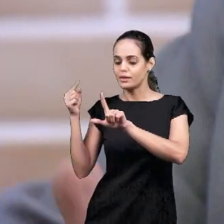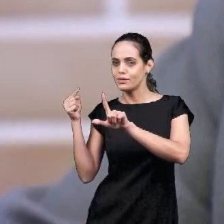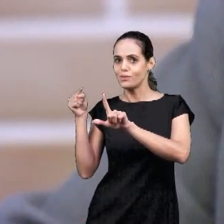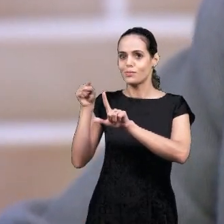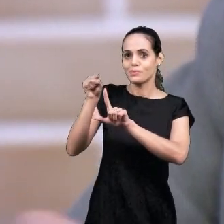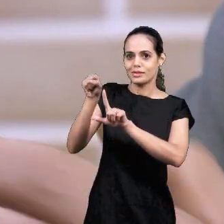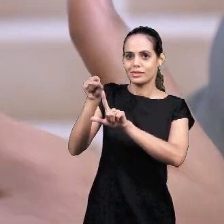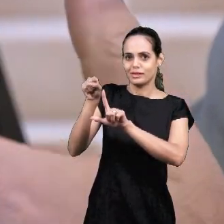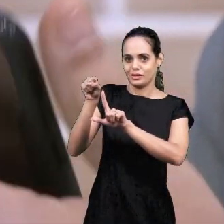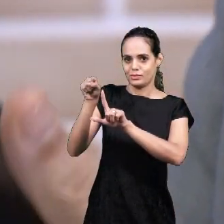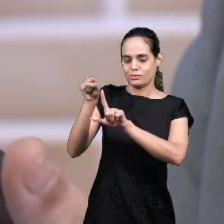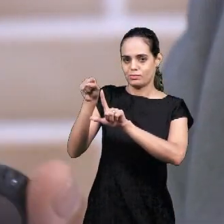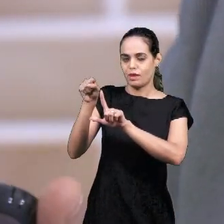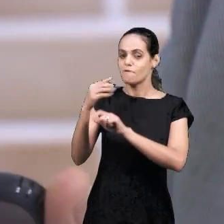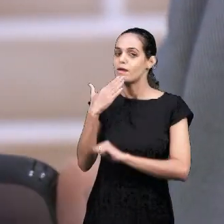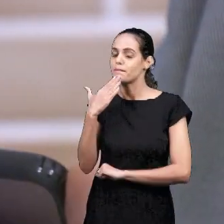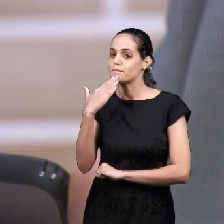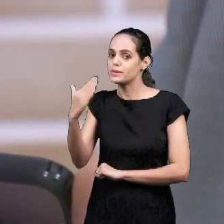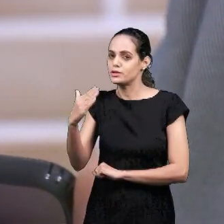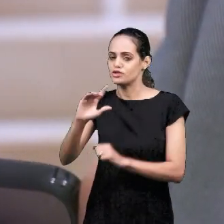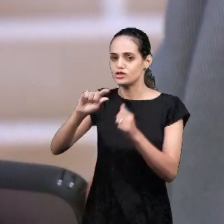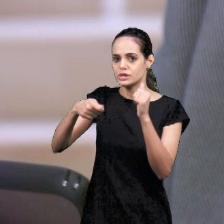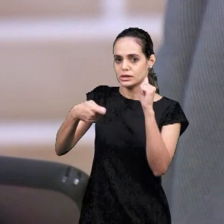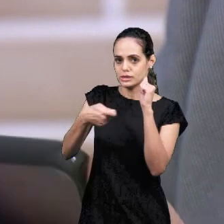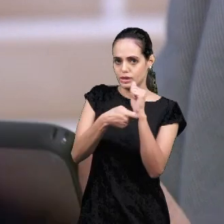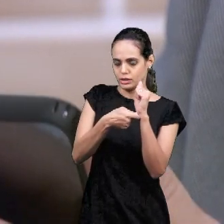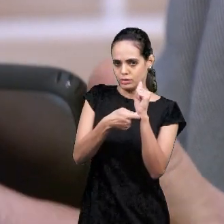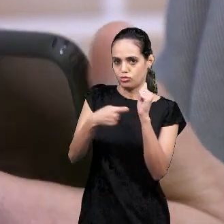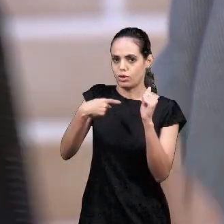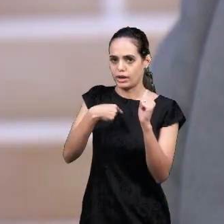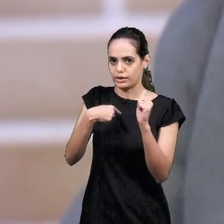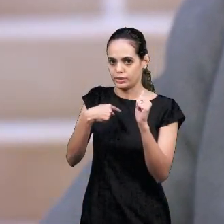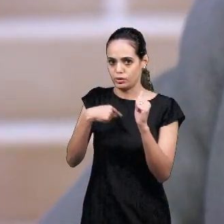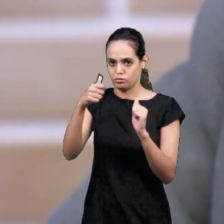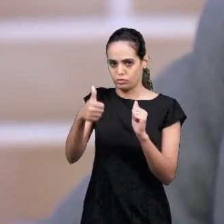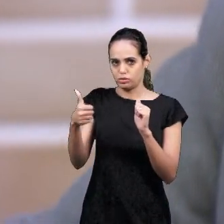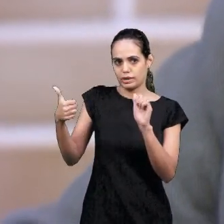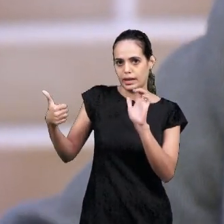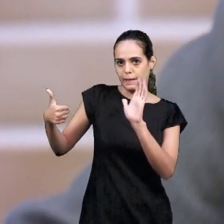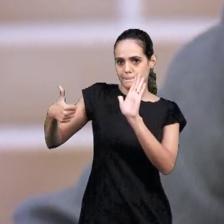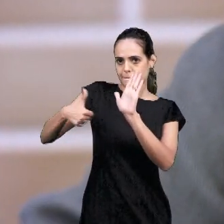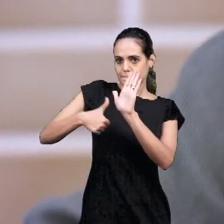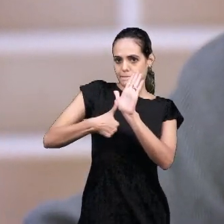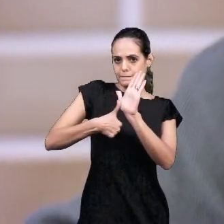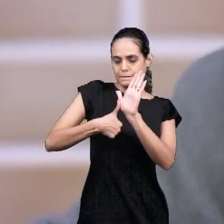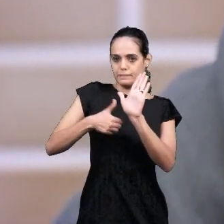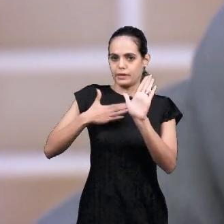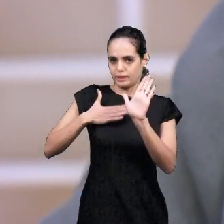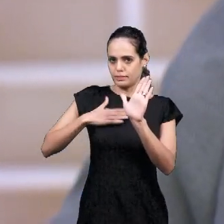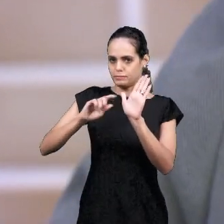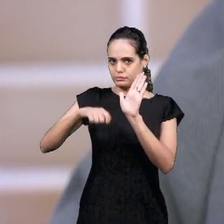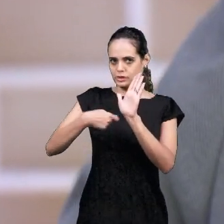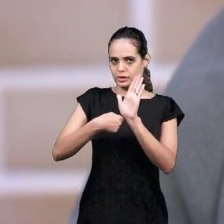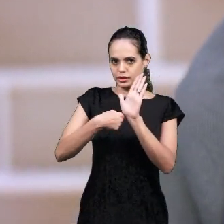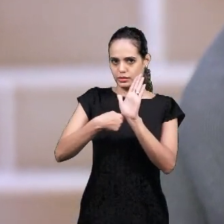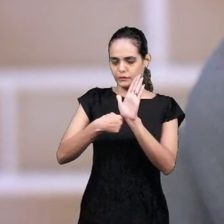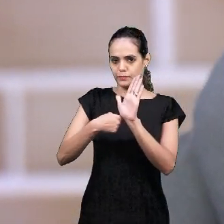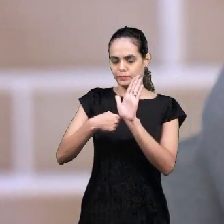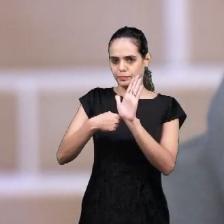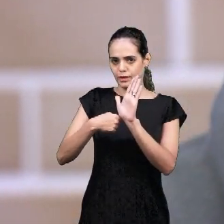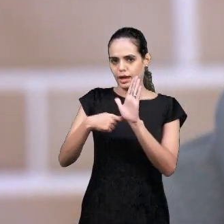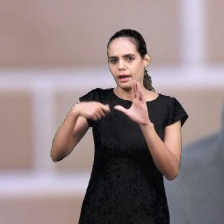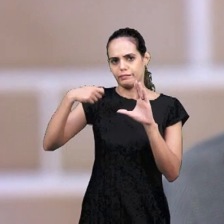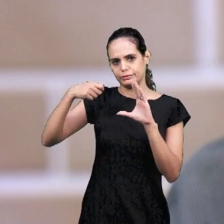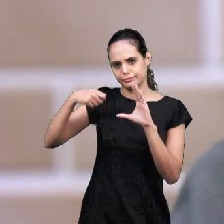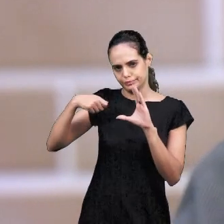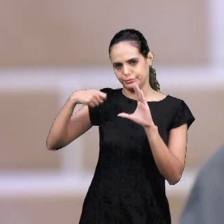clique, il va demander une signe, enfin un code. Donc, je mets mon code perso. Et voilà, donc il